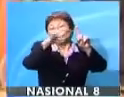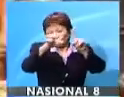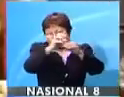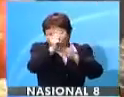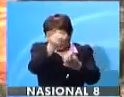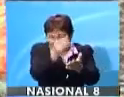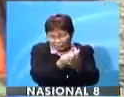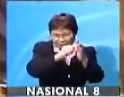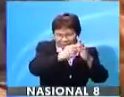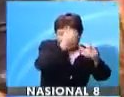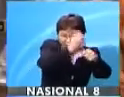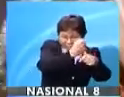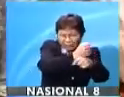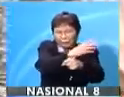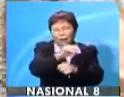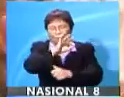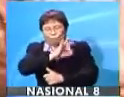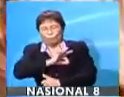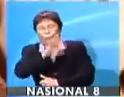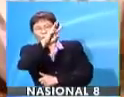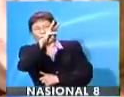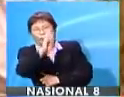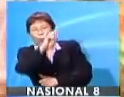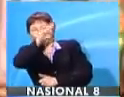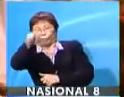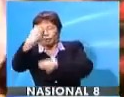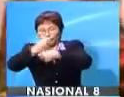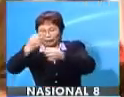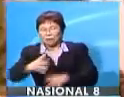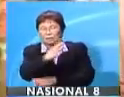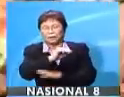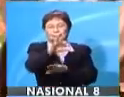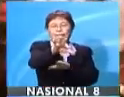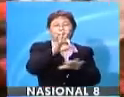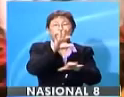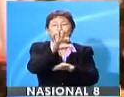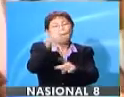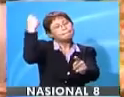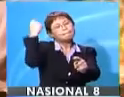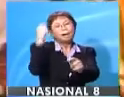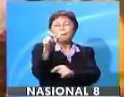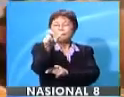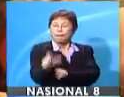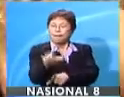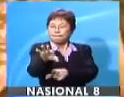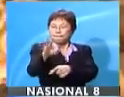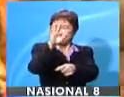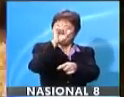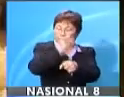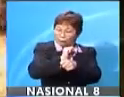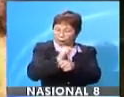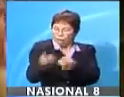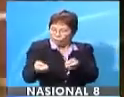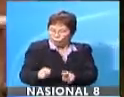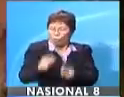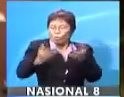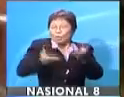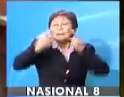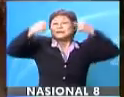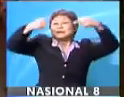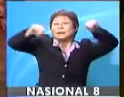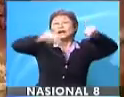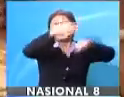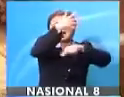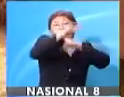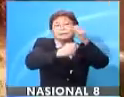RM1,200, memanfaatkan 60,000 penjawat awam serta pelantikan secara tetap pegawai kontrak yang berkhidmat cemerlang